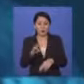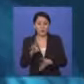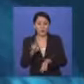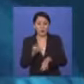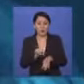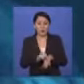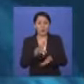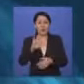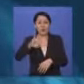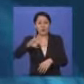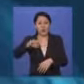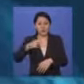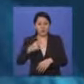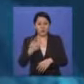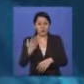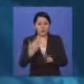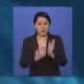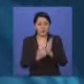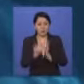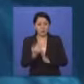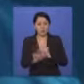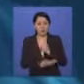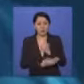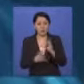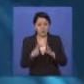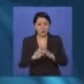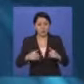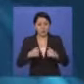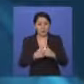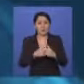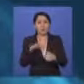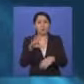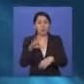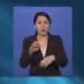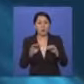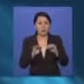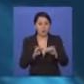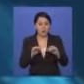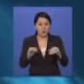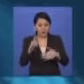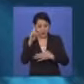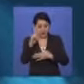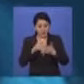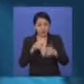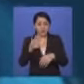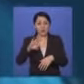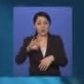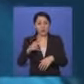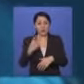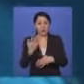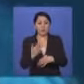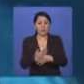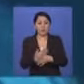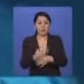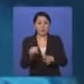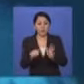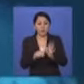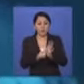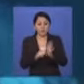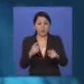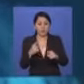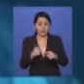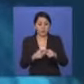мен әлеуметтік жәрдемақысы өсті. Тұрмысы төмен 500 мыңнан астам отбасының балаларына кепілдендірілген әлеуметтік көмек енгізілді. 6,5 мыңнан